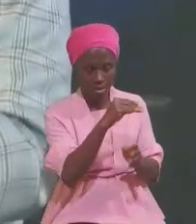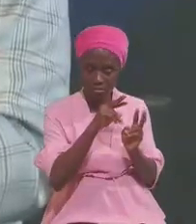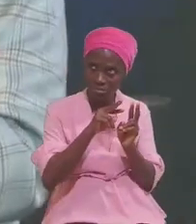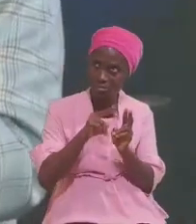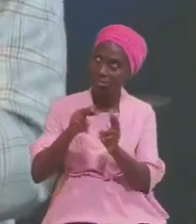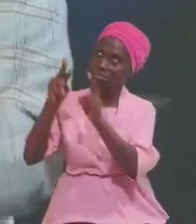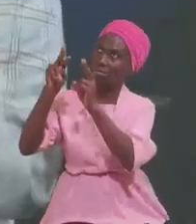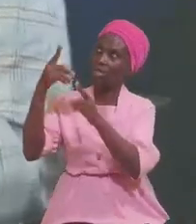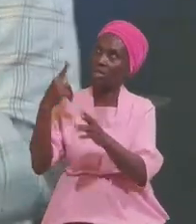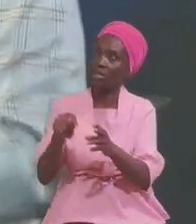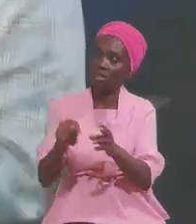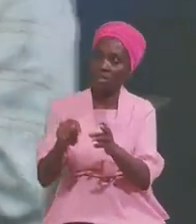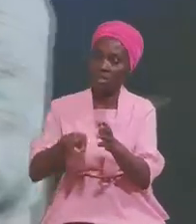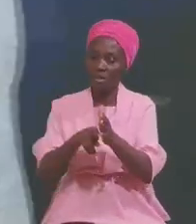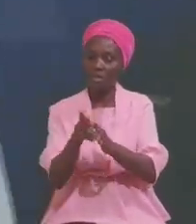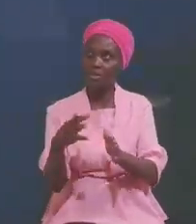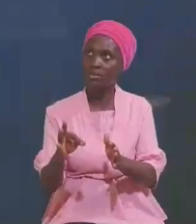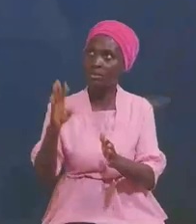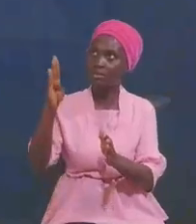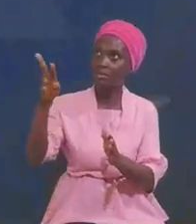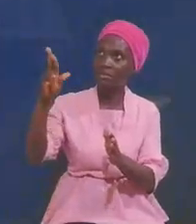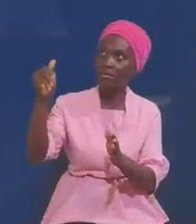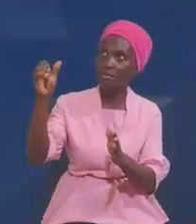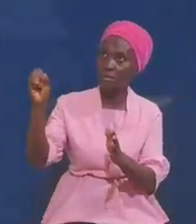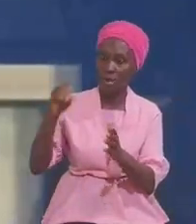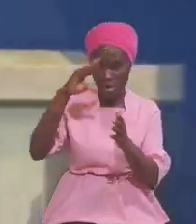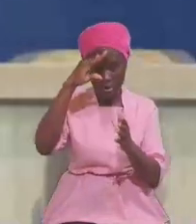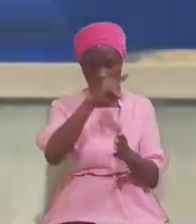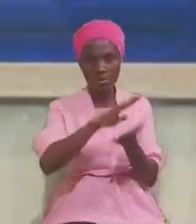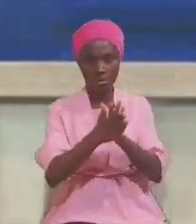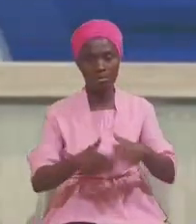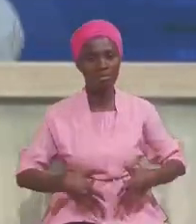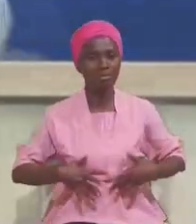le serpent d'airain, la personne conserve la vie. L'obligation